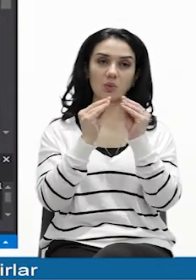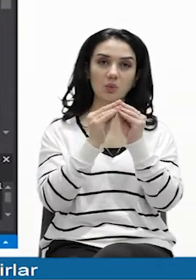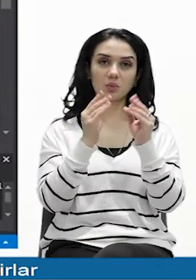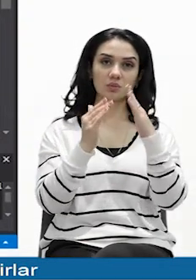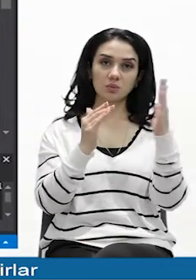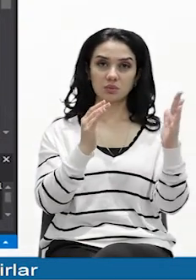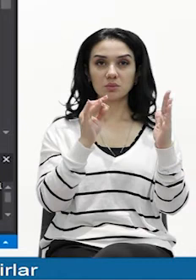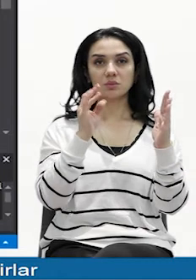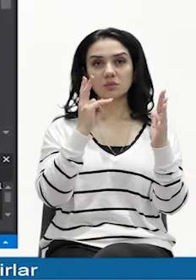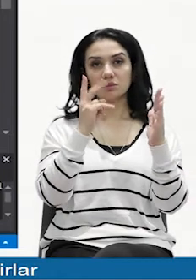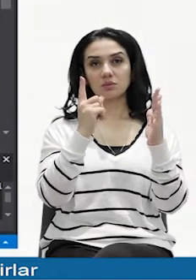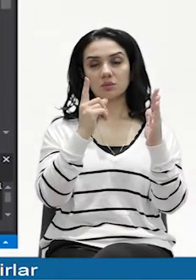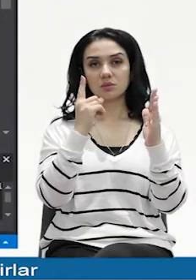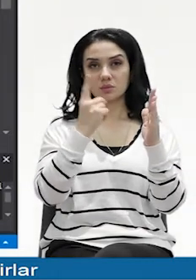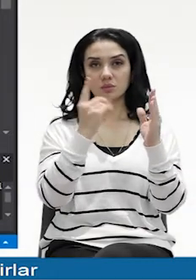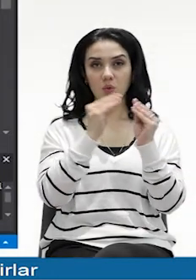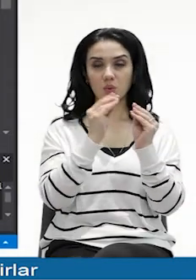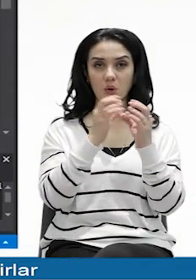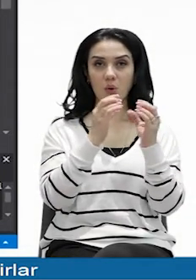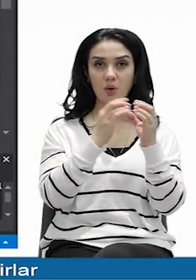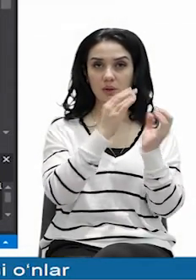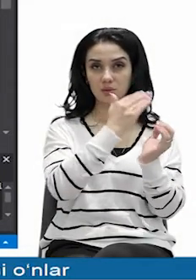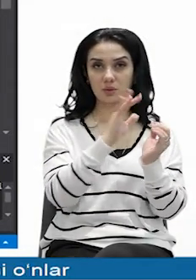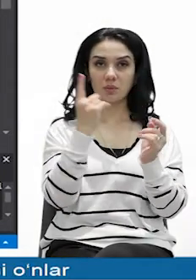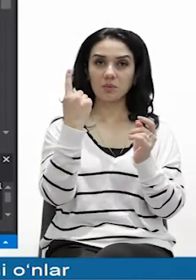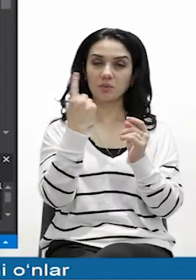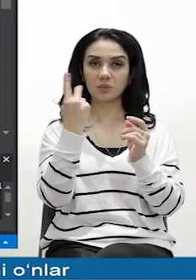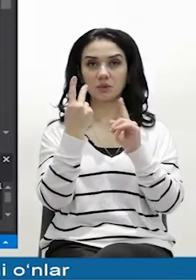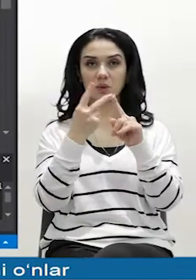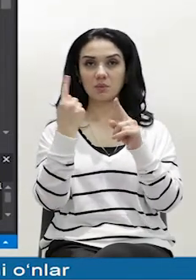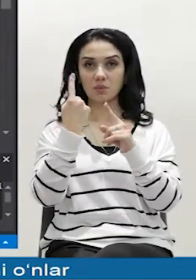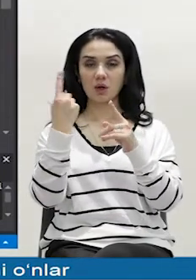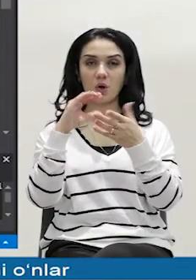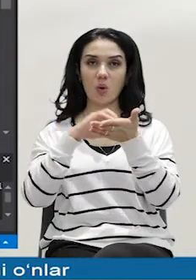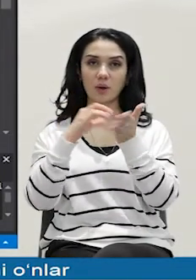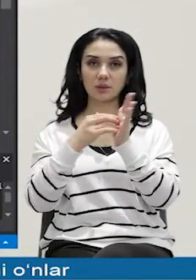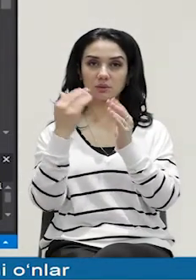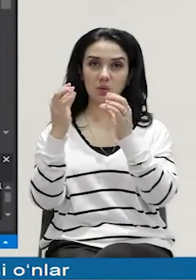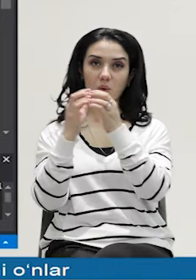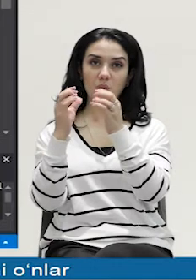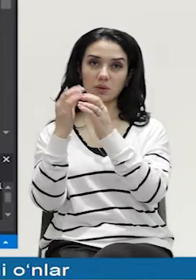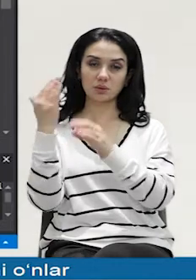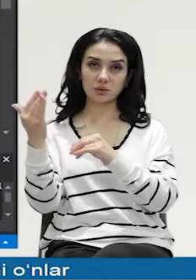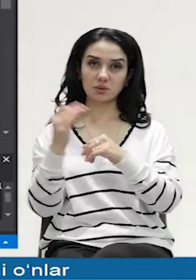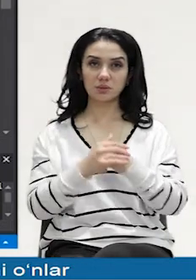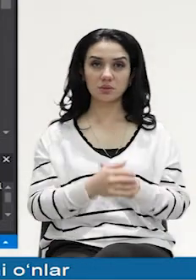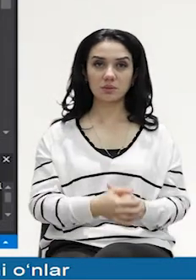xonası, ikincisi birincisi onlar xonası, ikincisi birlar xonası bo'ldi. Birlar xonası bo'ldi.